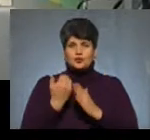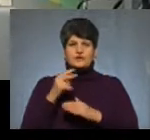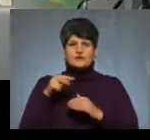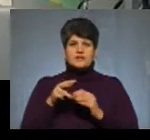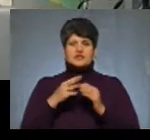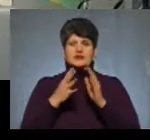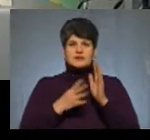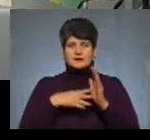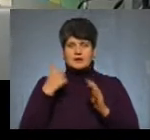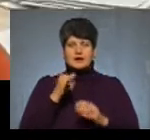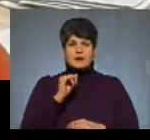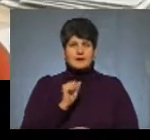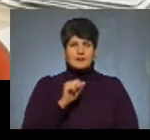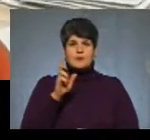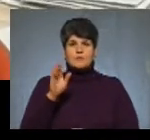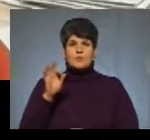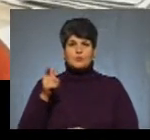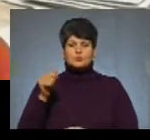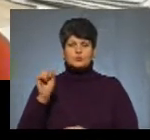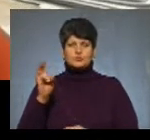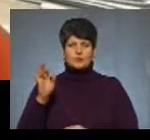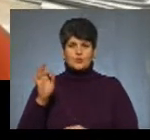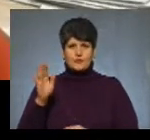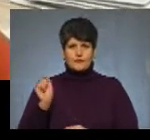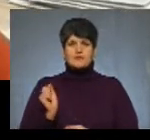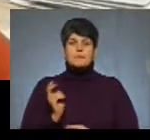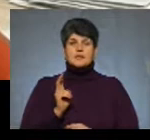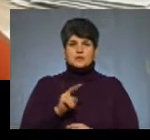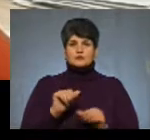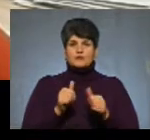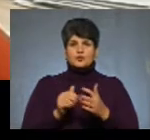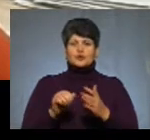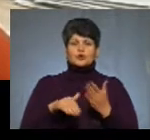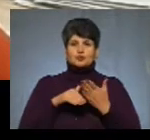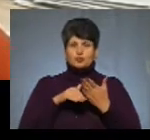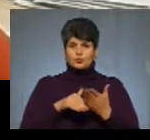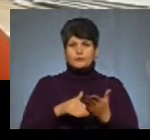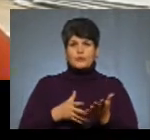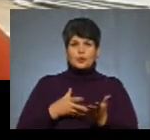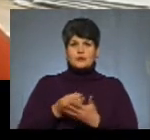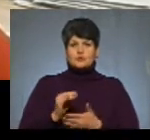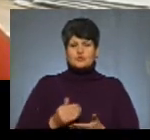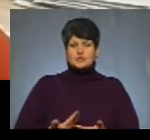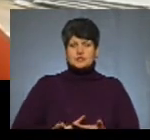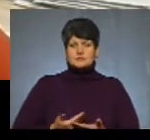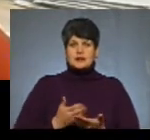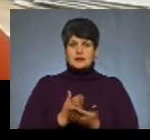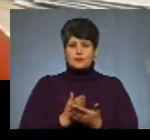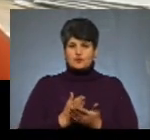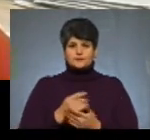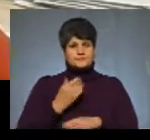2019 року і Алла Богунова. Вона теж прийшла, щоб оформити допомогу від держави на оплату комунальних послуг. Тяжело